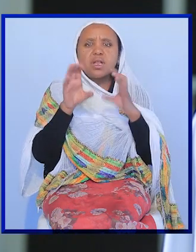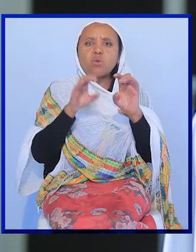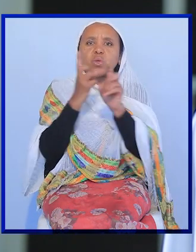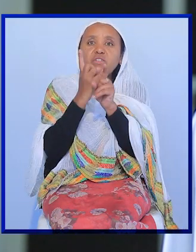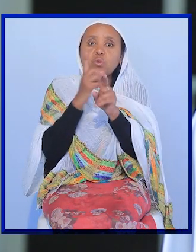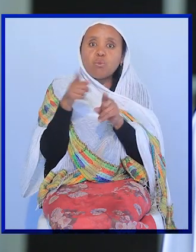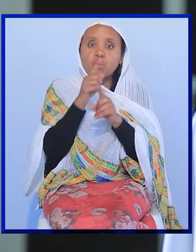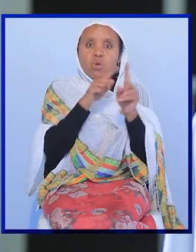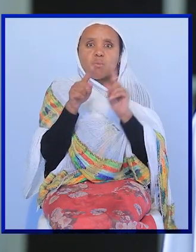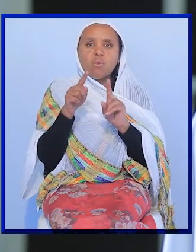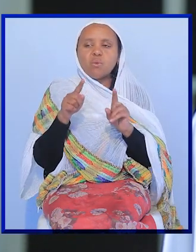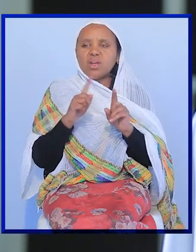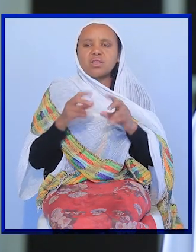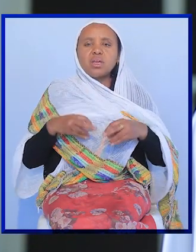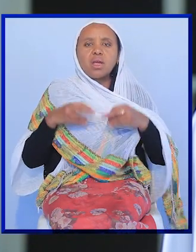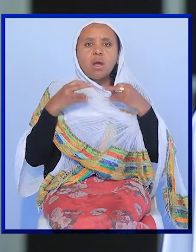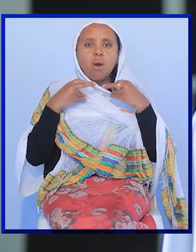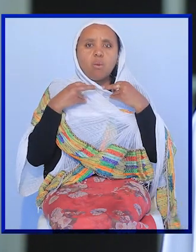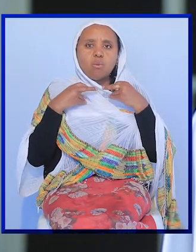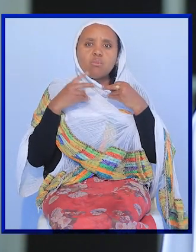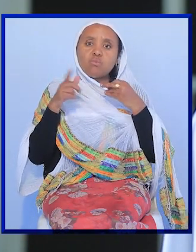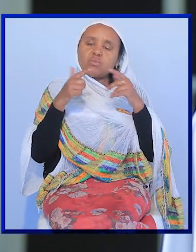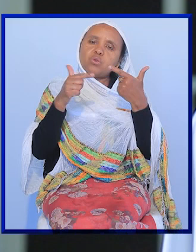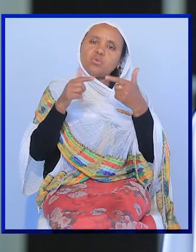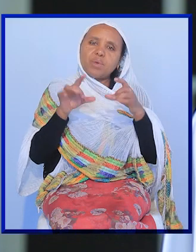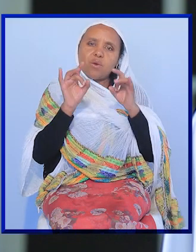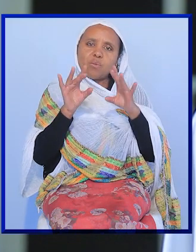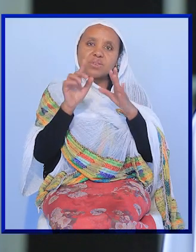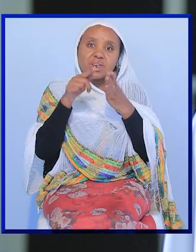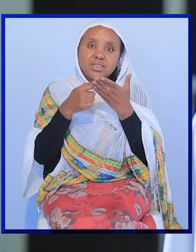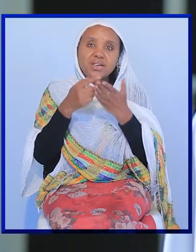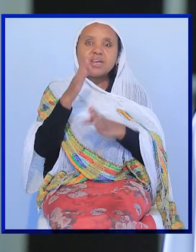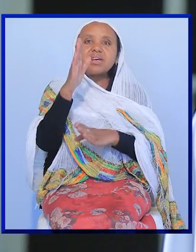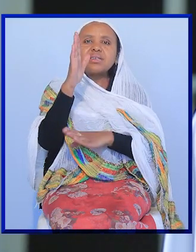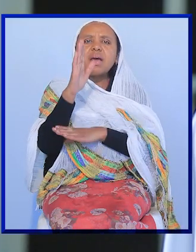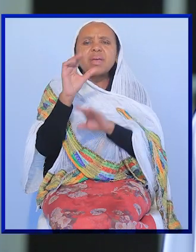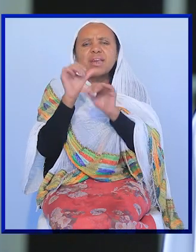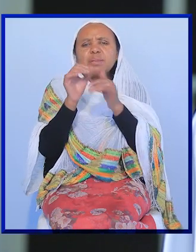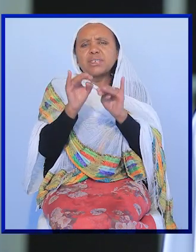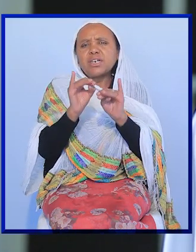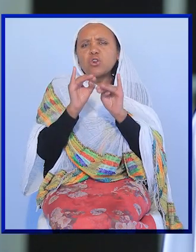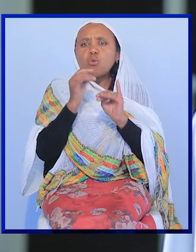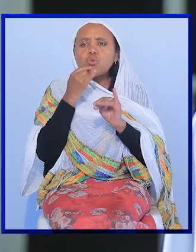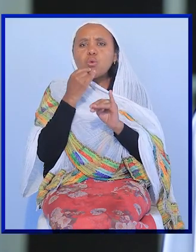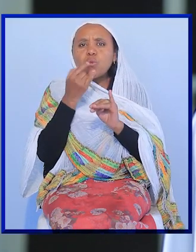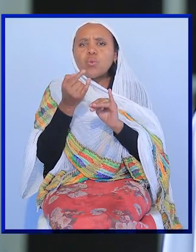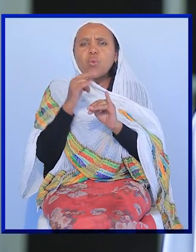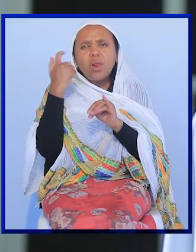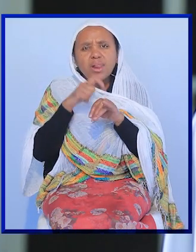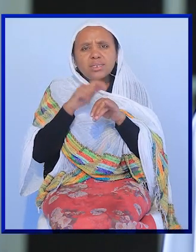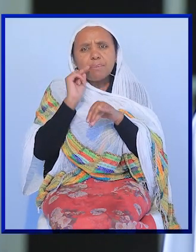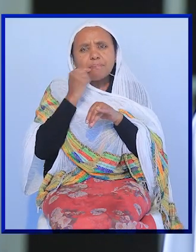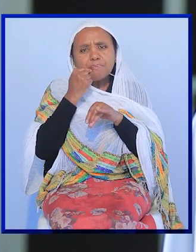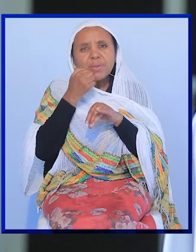ቢሆን ኖሮ ደግሞ ሕያው ለመሆን እድሉም አይኖረው። ስለዚህ እግዚአብሔር እንዴት ቢጨክንብኝ ነው እያለ ዘመኑን ሁሉ ያማረር